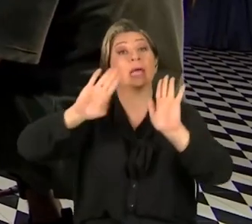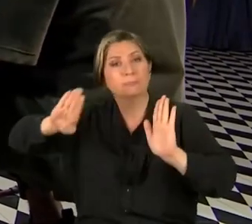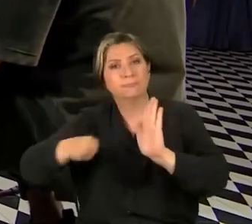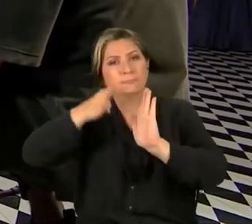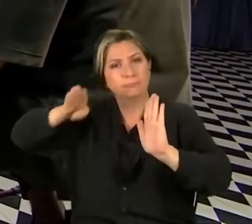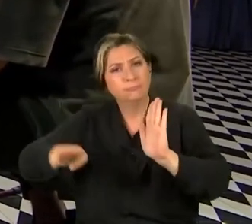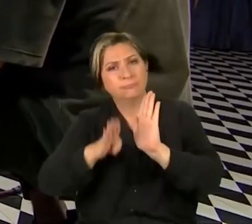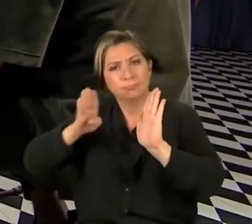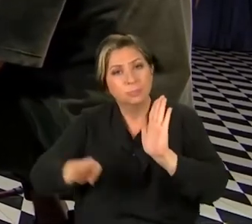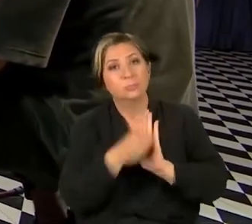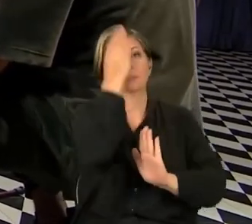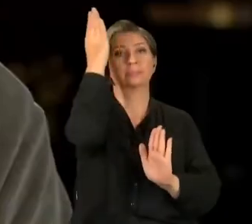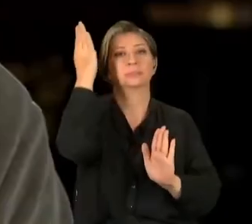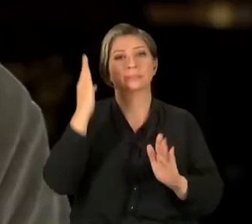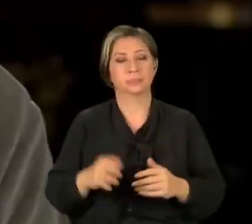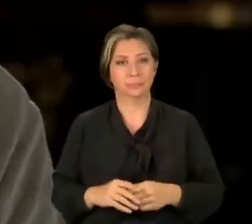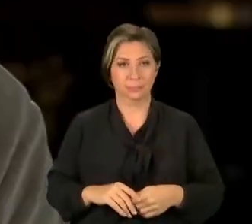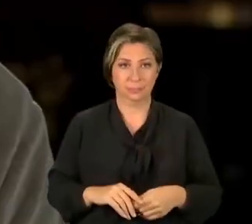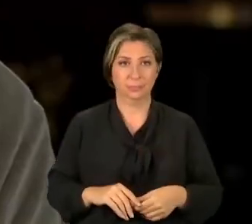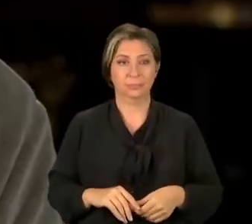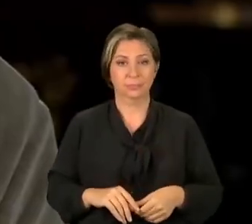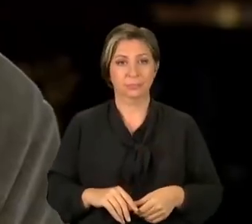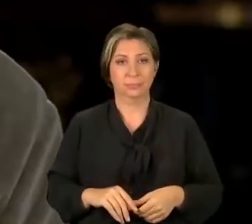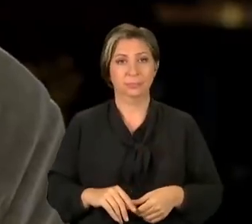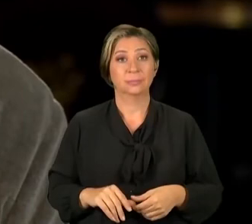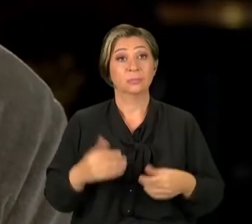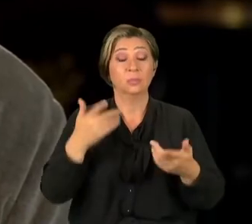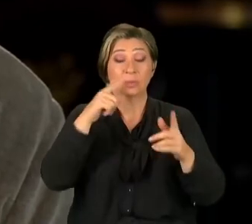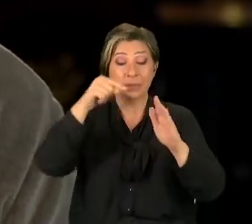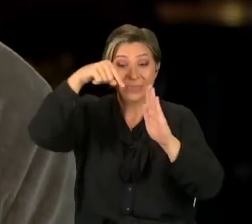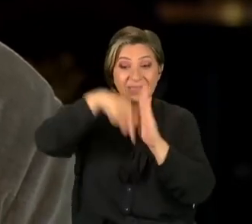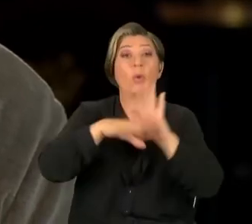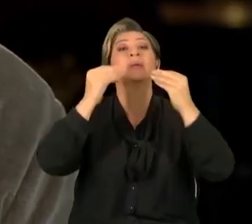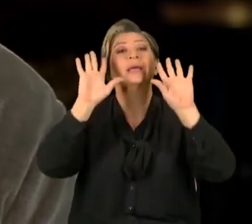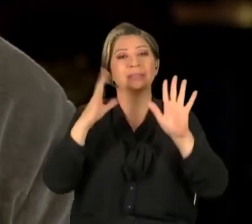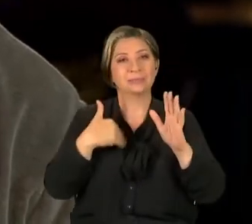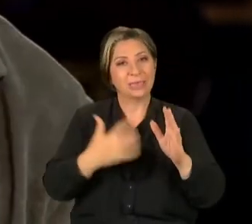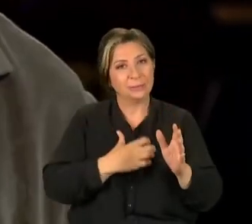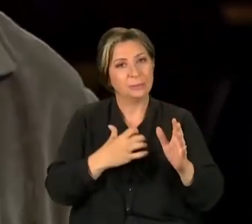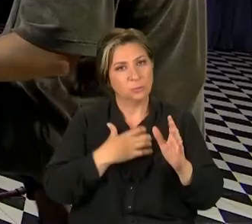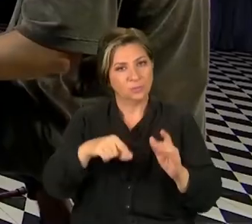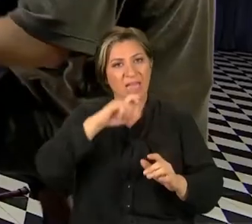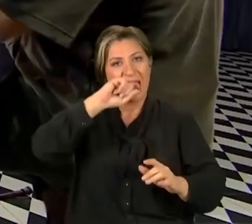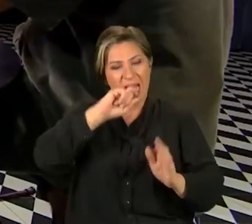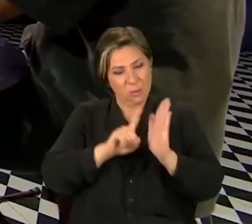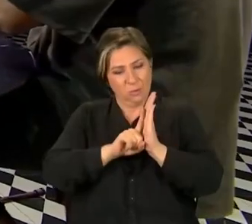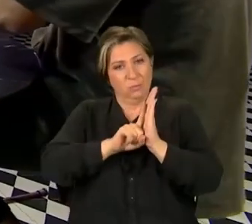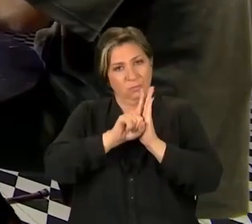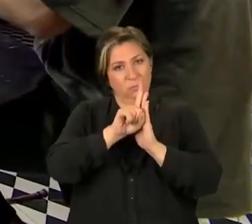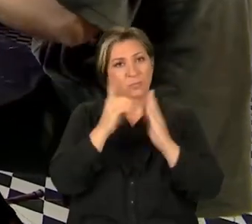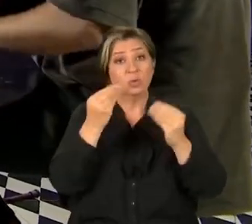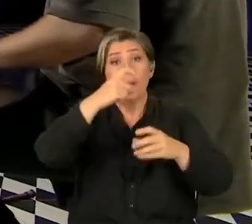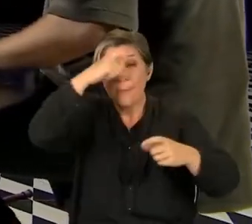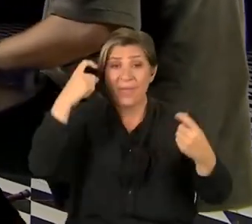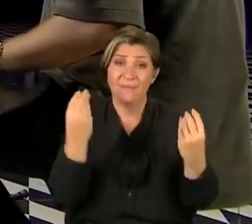zemine vurmadan Maalesef o yüzden herkes çilesini çekti birçok yemekler